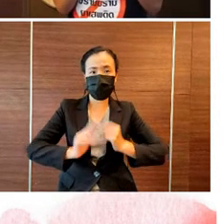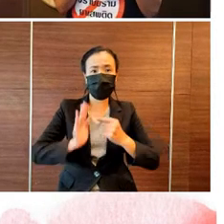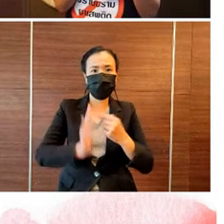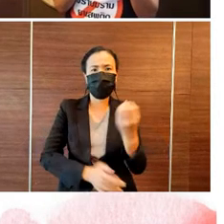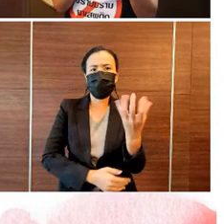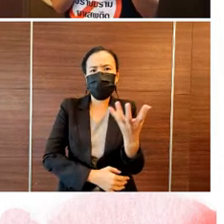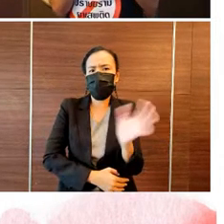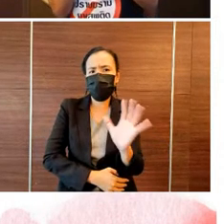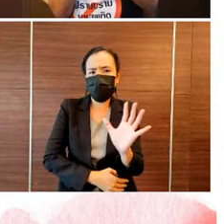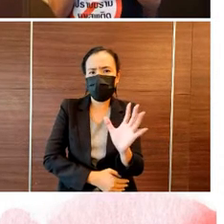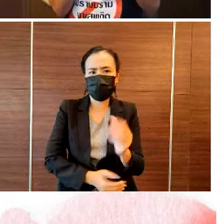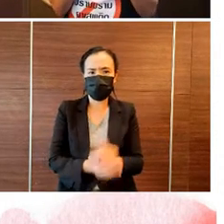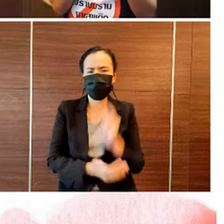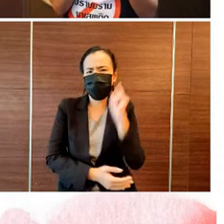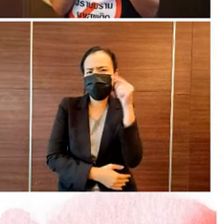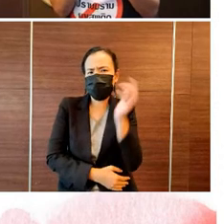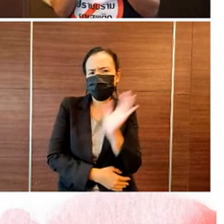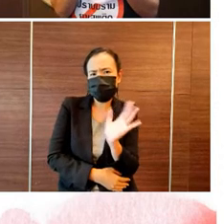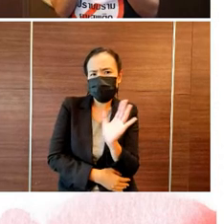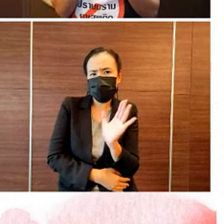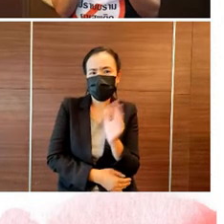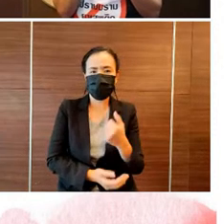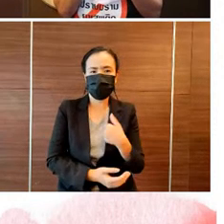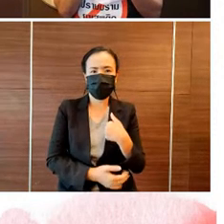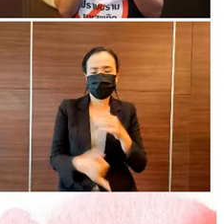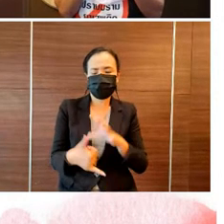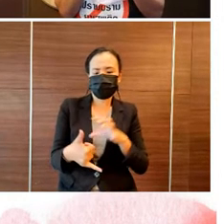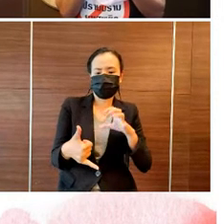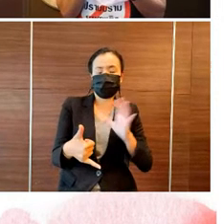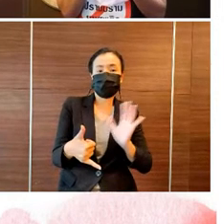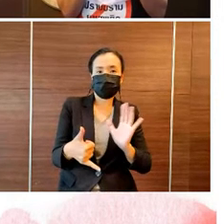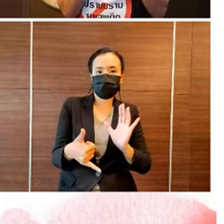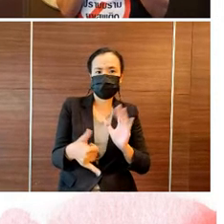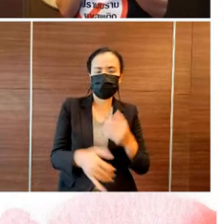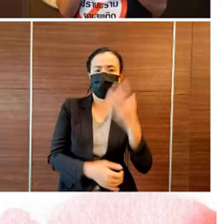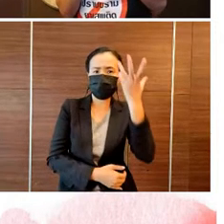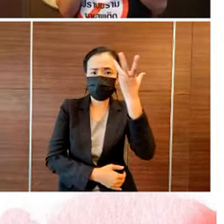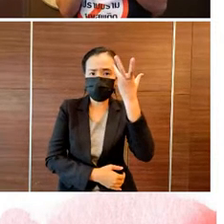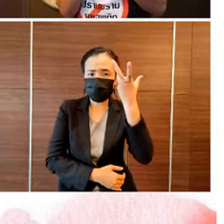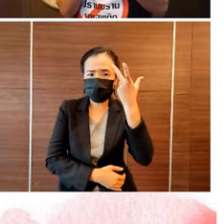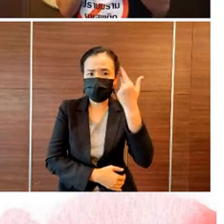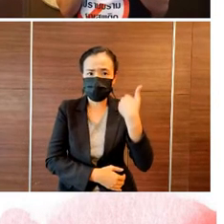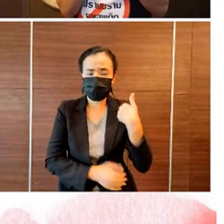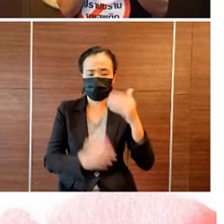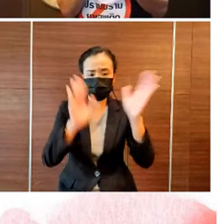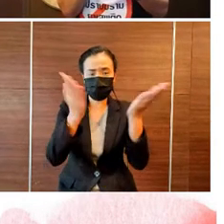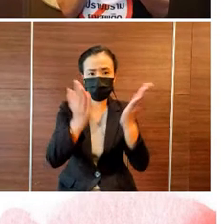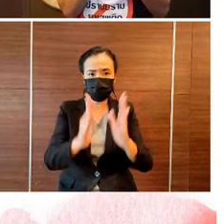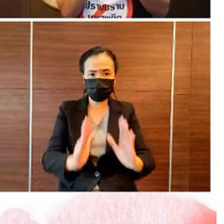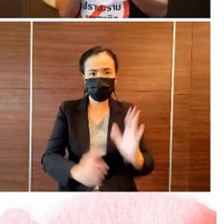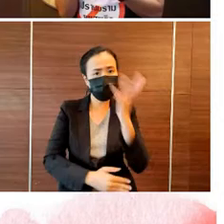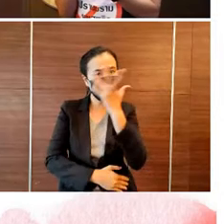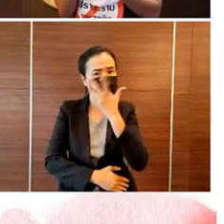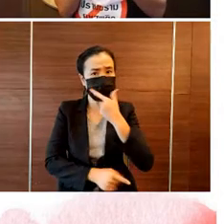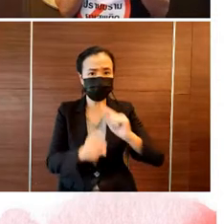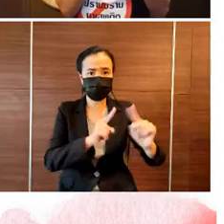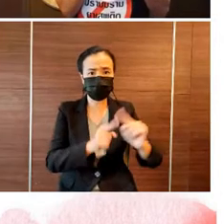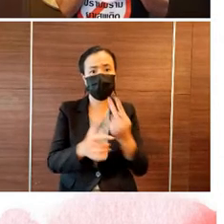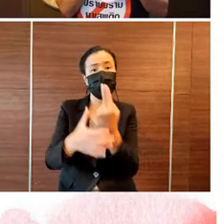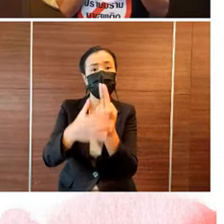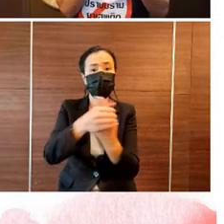ไม่เอาคนอ้วนไม่เอาคนออกสาวทำให้เกิดการกีดกันและส่งผลให้ MSM ถูกกดดันที่จะต้องมีหุ่นดีหรือภาพลักษณ์ที่ดูดีในการหา